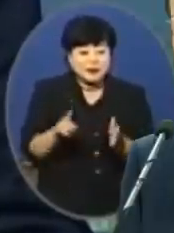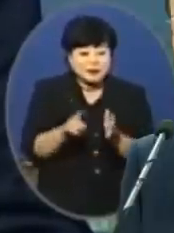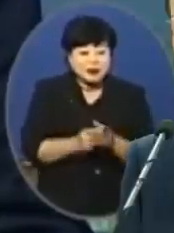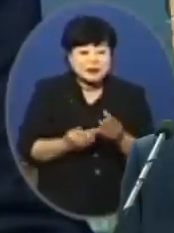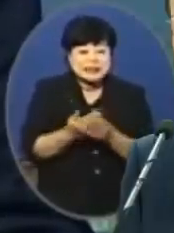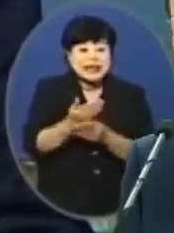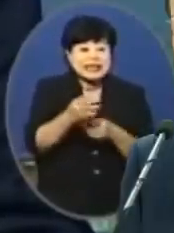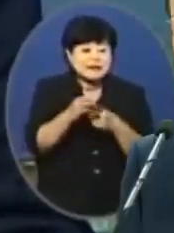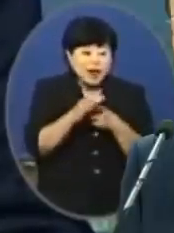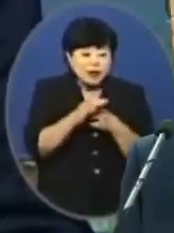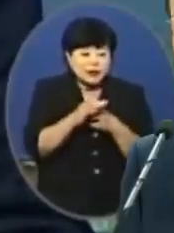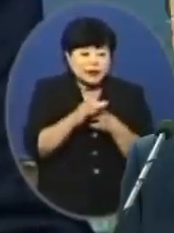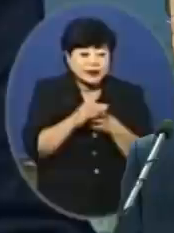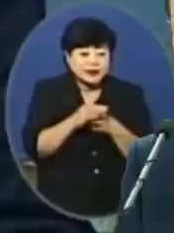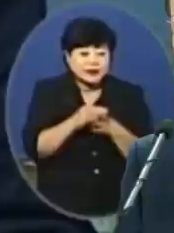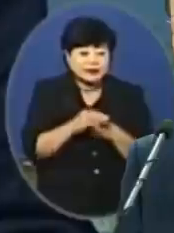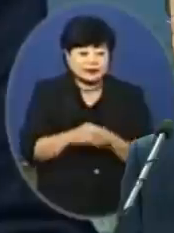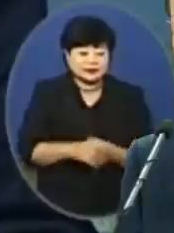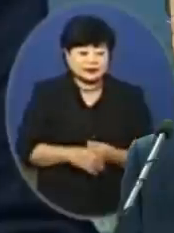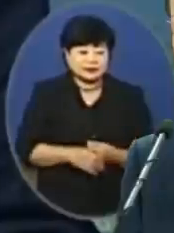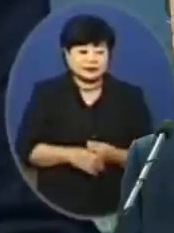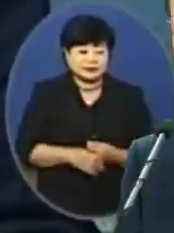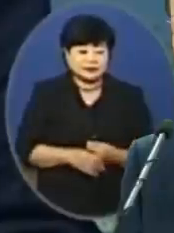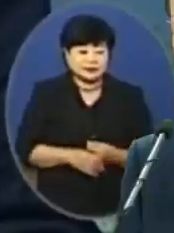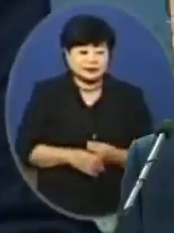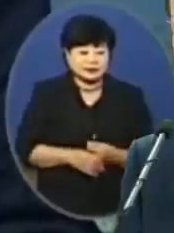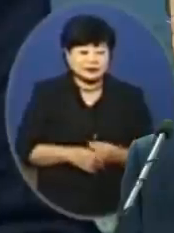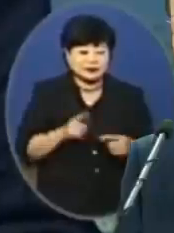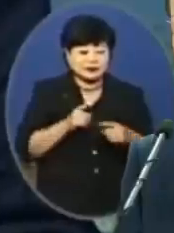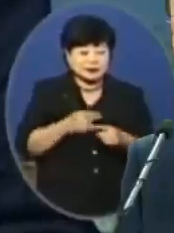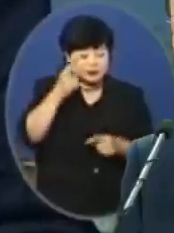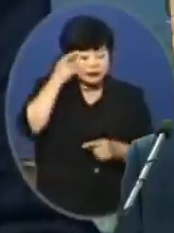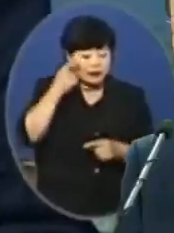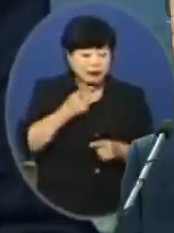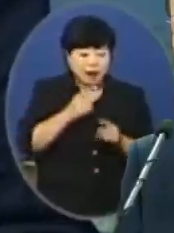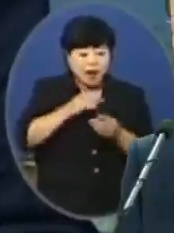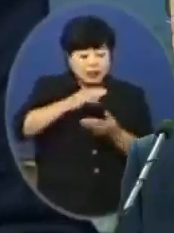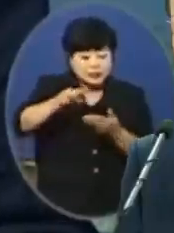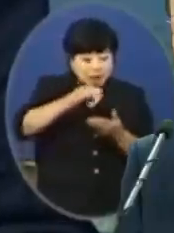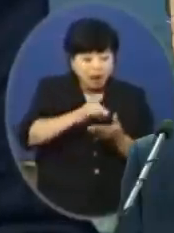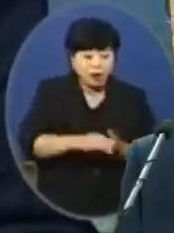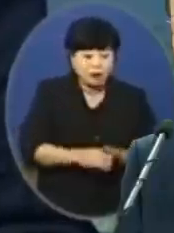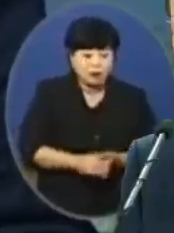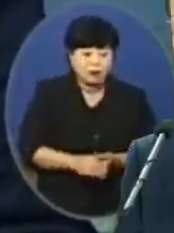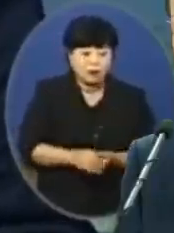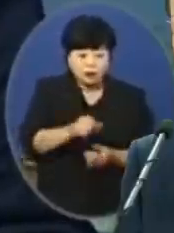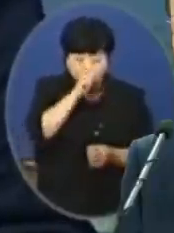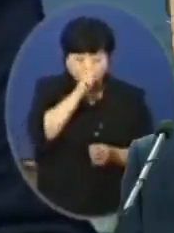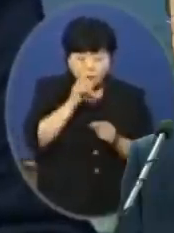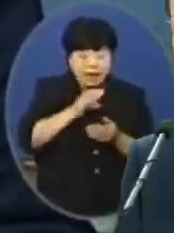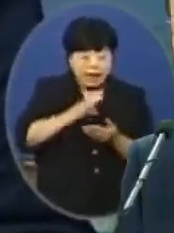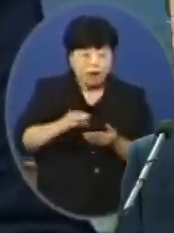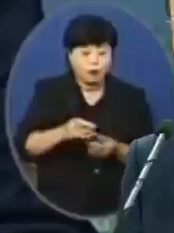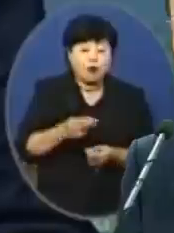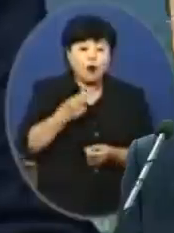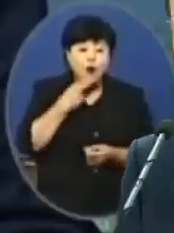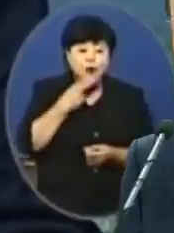믿음이 생겨나면 긍정적이고 적극적이고 창조적이고 생산적인 말을 하게 되고 말은 나가서 없는 것을 잊게 만드는